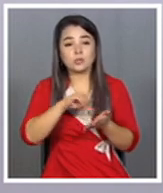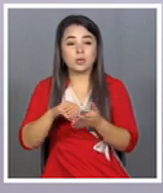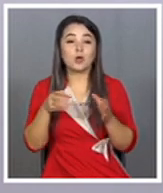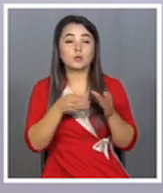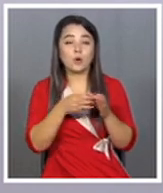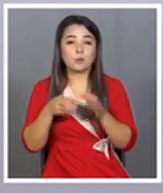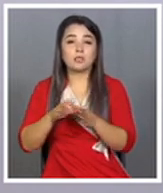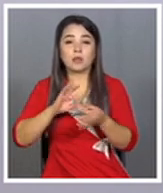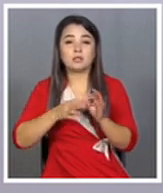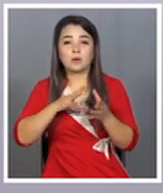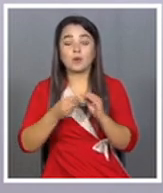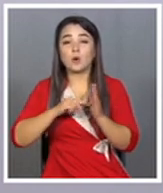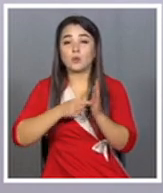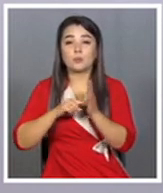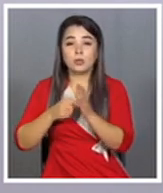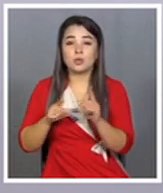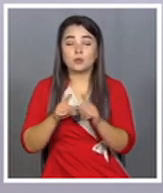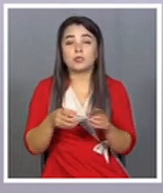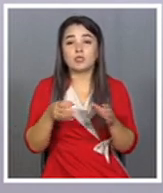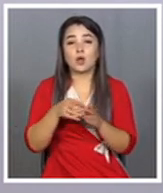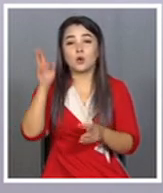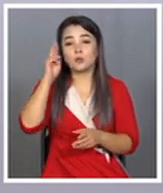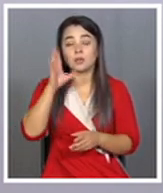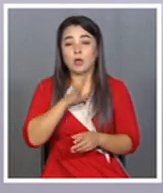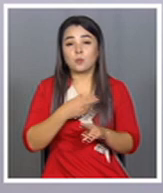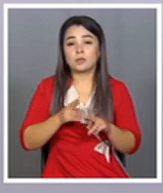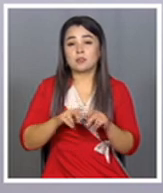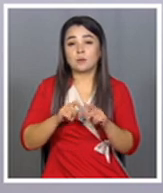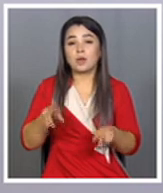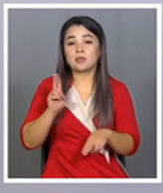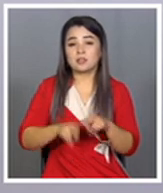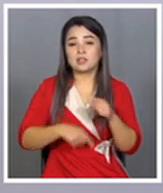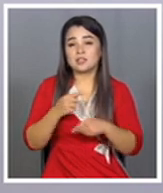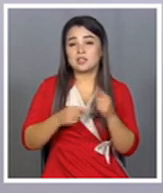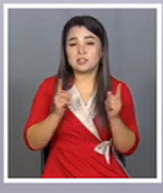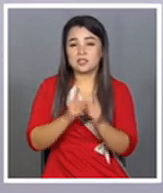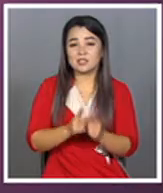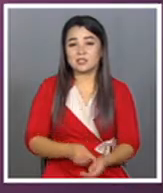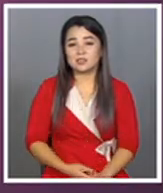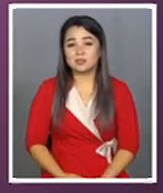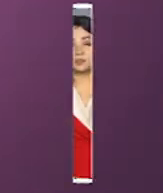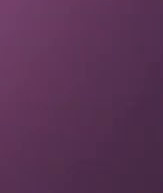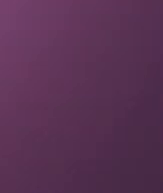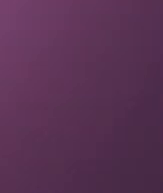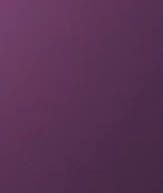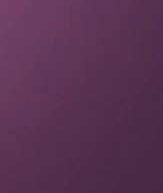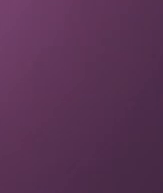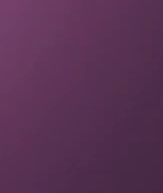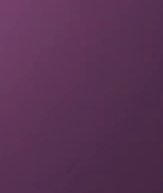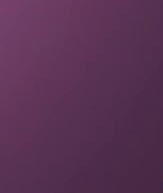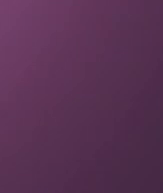тәсілі арқылы көбейткіштерге жіктеуді үйрендіңіздер. Осымен сабақ аяқталды. Сау болыңыздар!